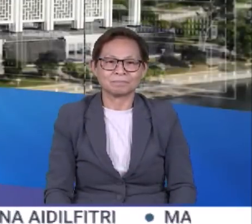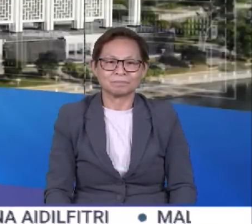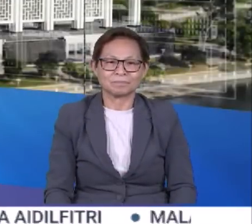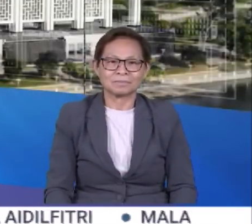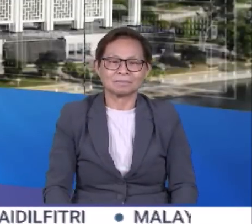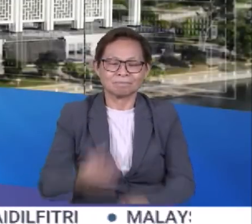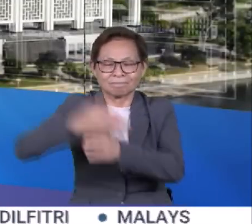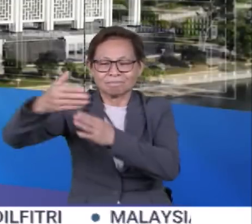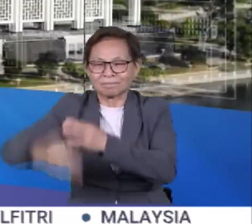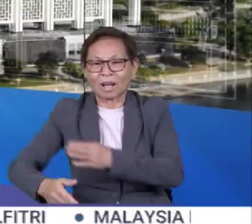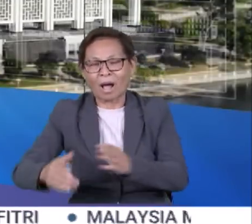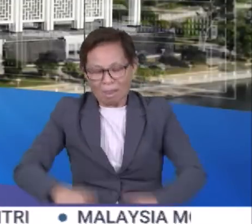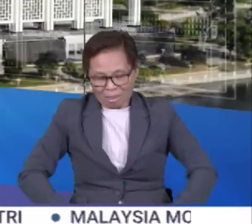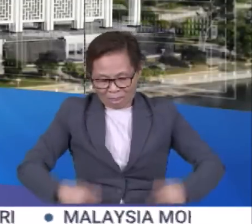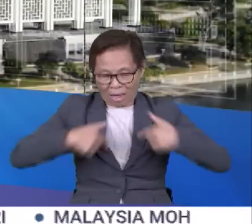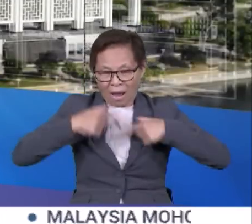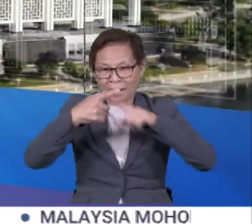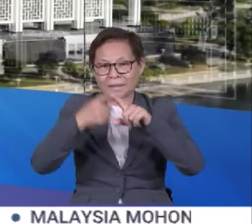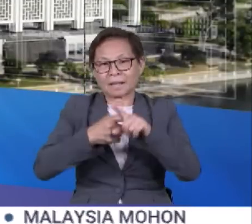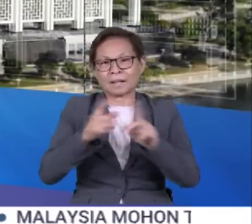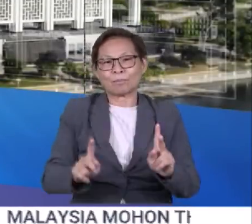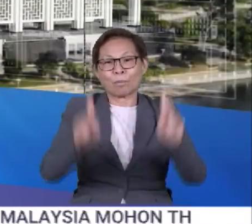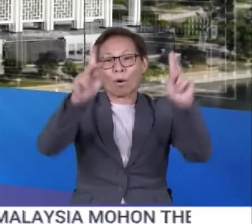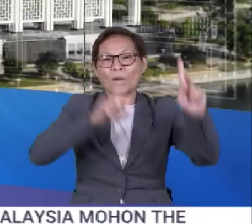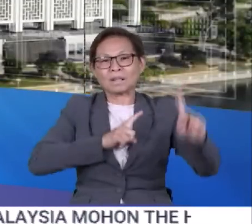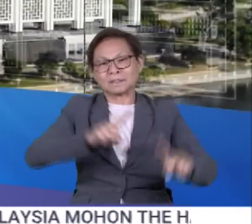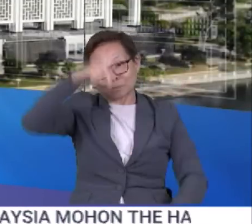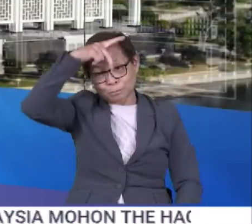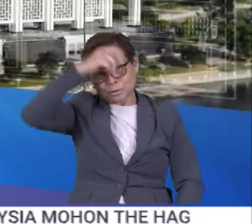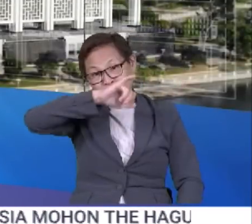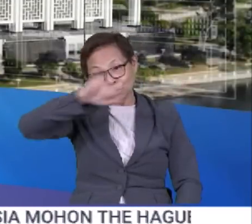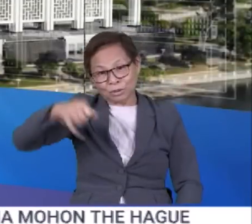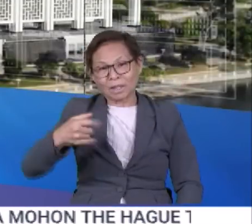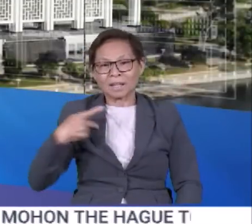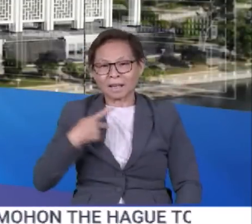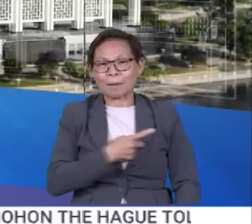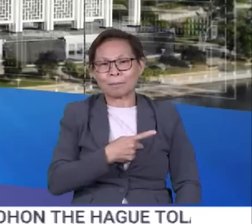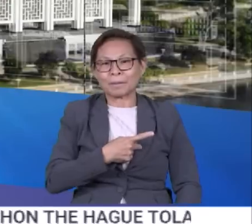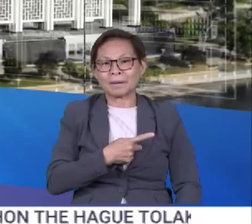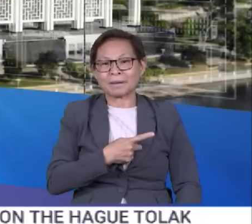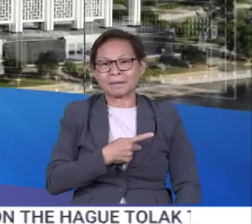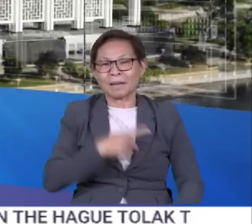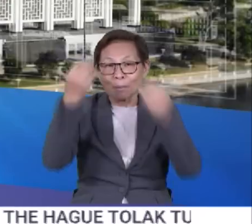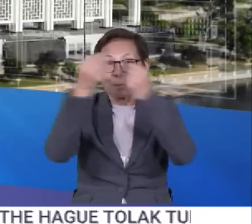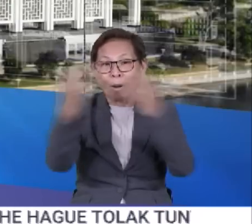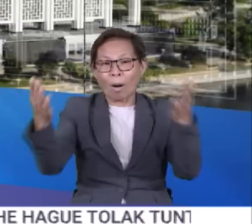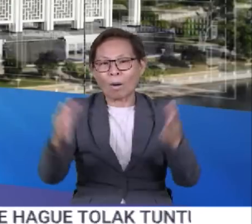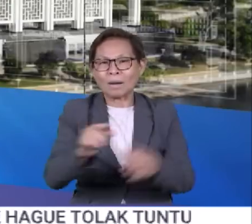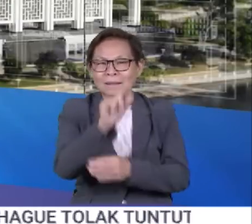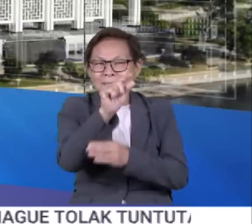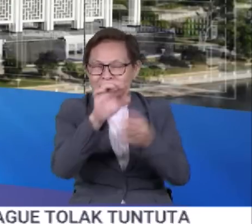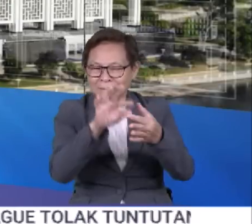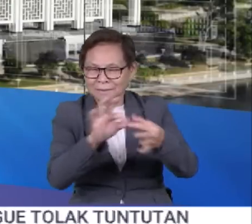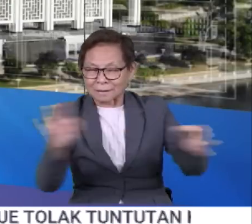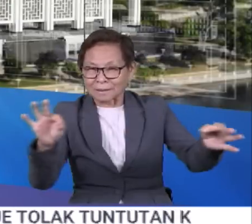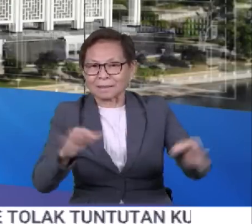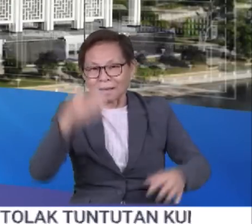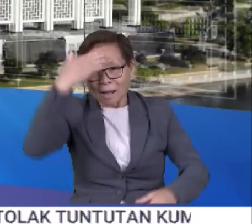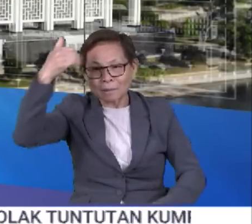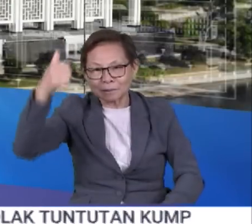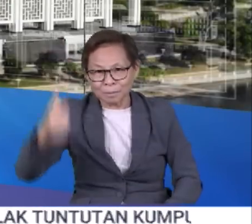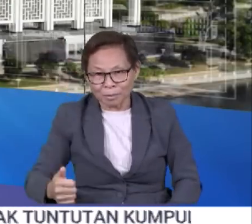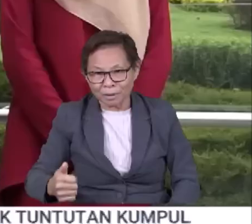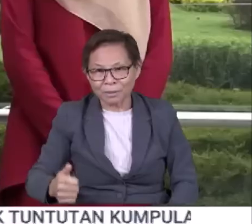Bahan itu tadi mengakhiri lintas langsung dari Kompleks Islam Putrajaya. Kami tinggalkan anda dengan bingkisan ini.